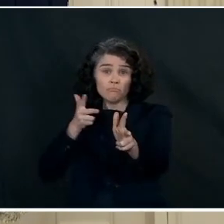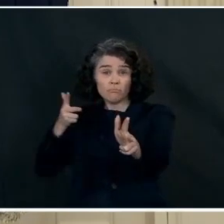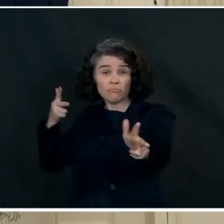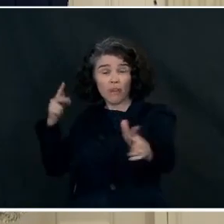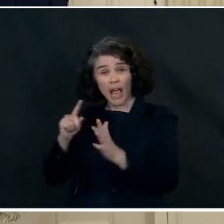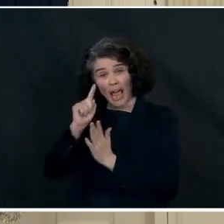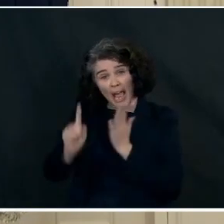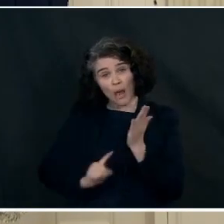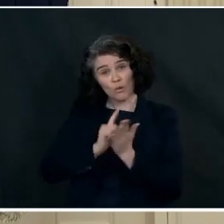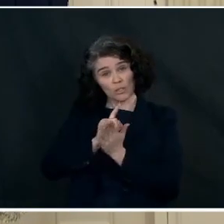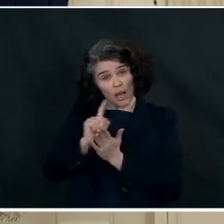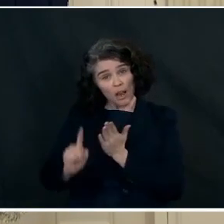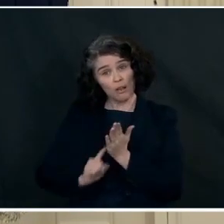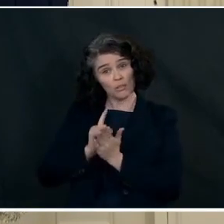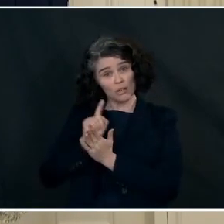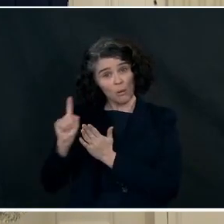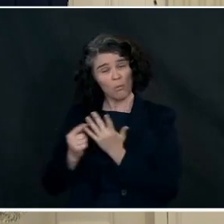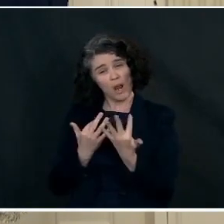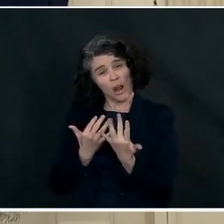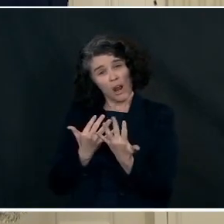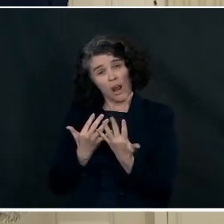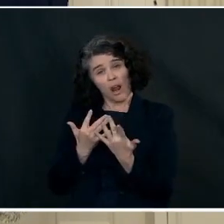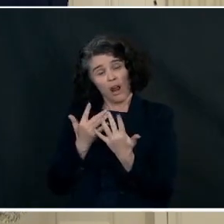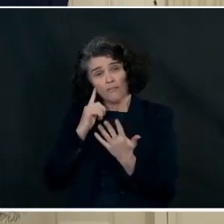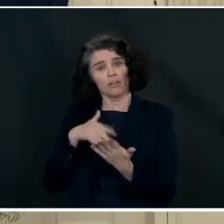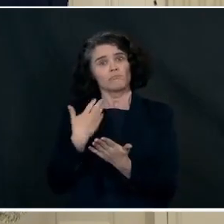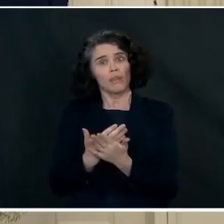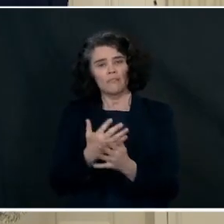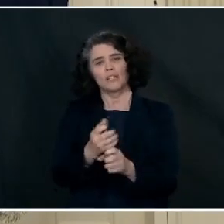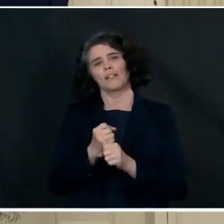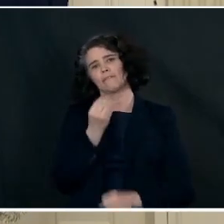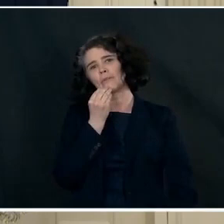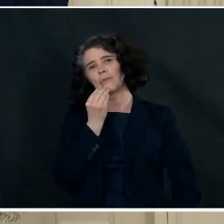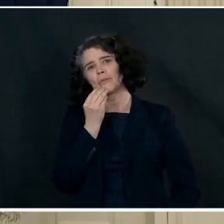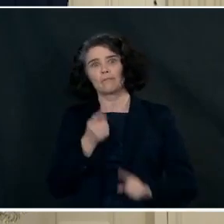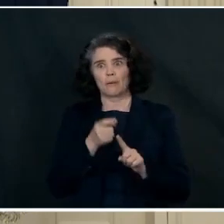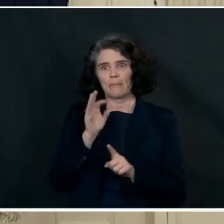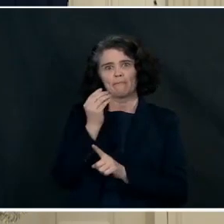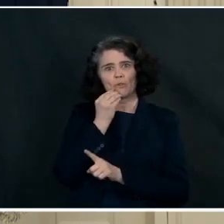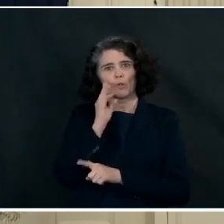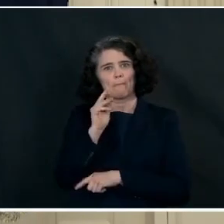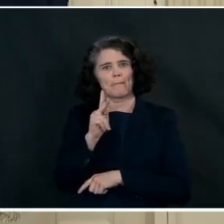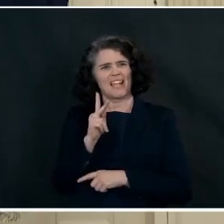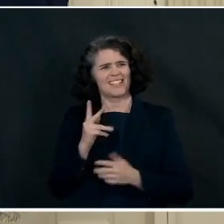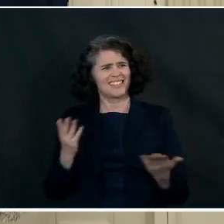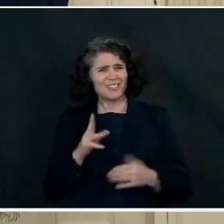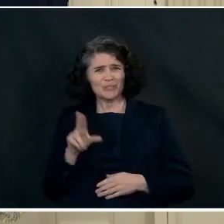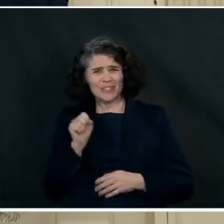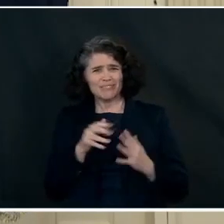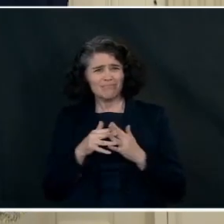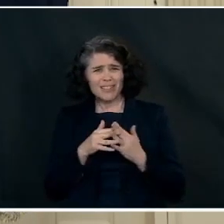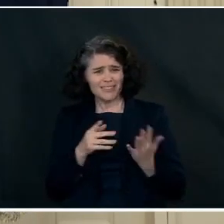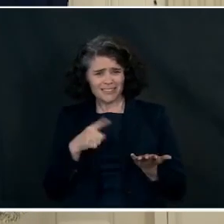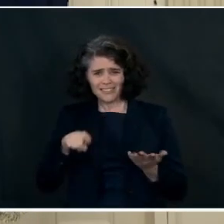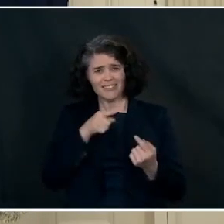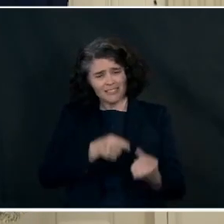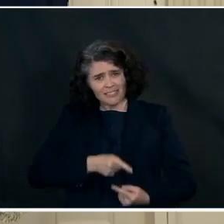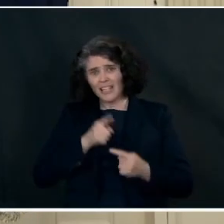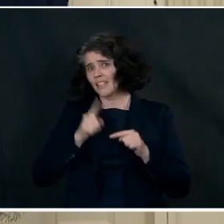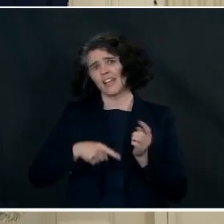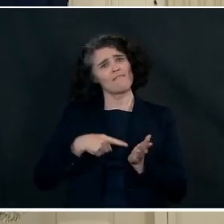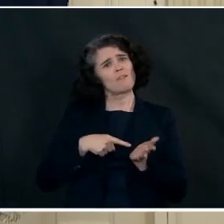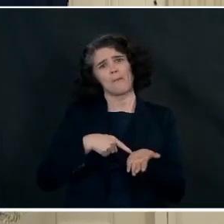Güvenlik ve Savunma her yerine itmek ve donatmak için harcanan 1 trilyon dolar öldürülen 2448